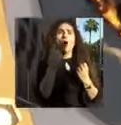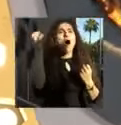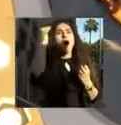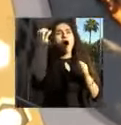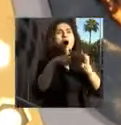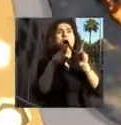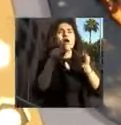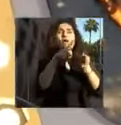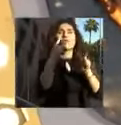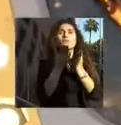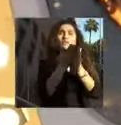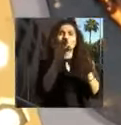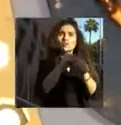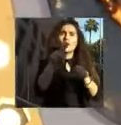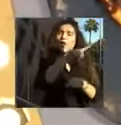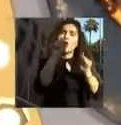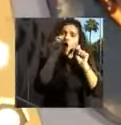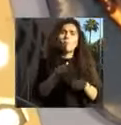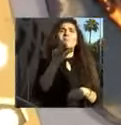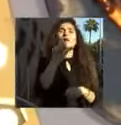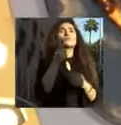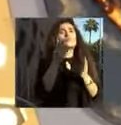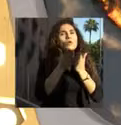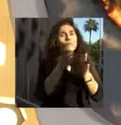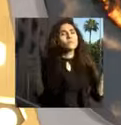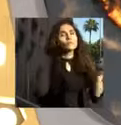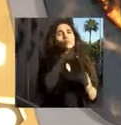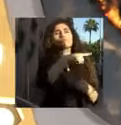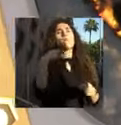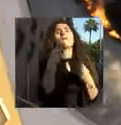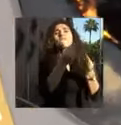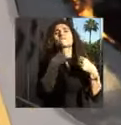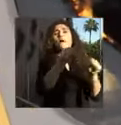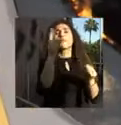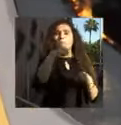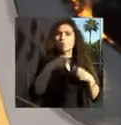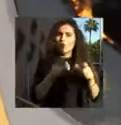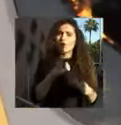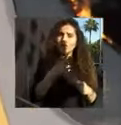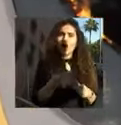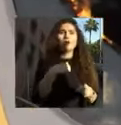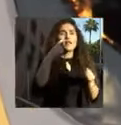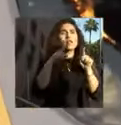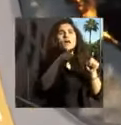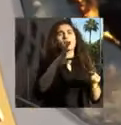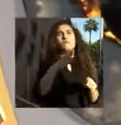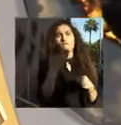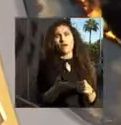konteyner transit limanını yapın artık. Lobilere kurban etmeyin. Biz buradayız. Gözetliyoruz neyin ne